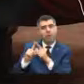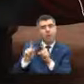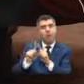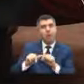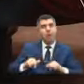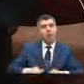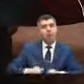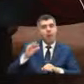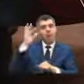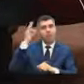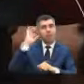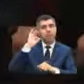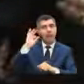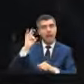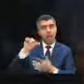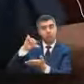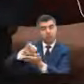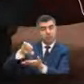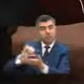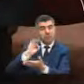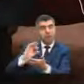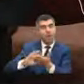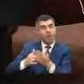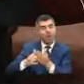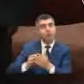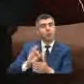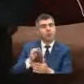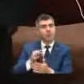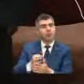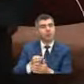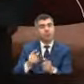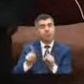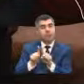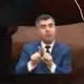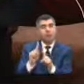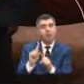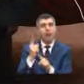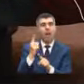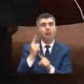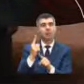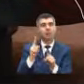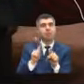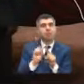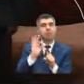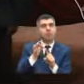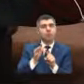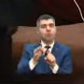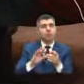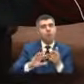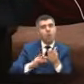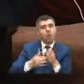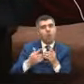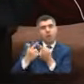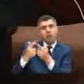الحالية المتداخلة في تدبير الاستثمار، وبالتالي تشكيل غتشكل إطار واحدا لتقييم ودراسة ومعالجة